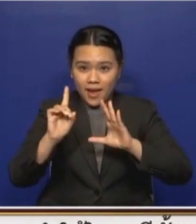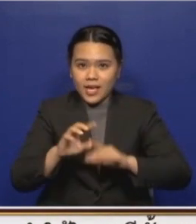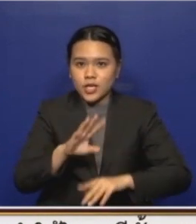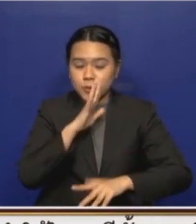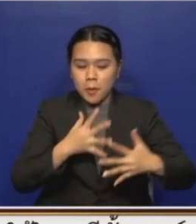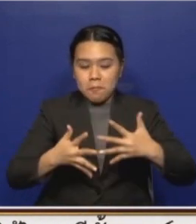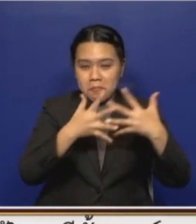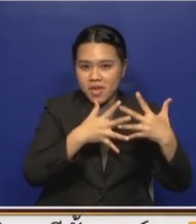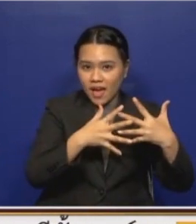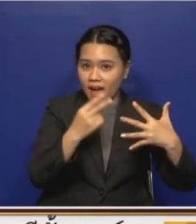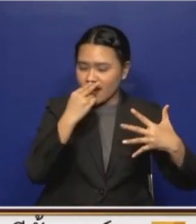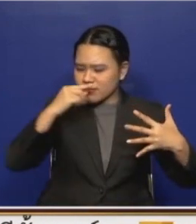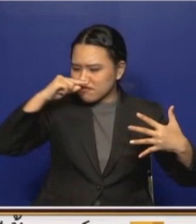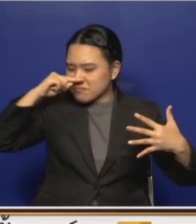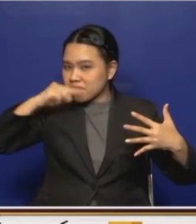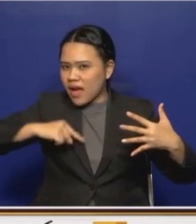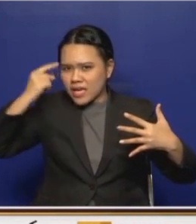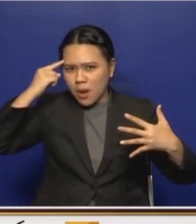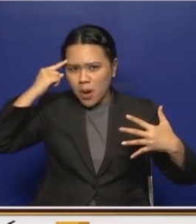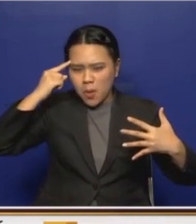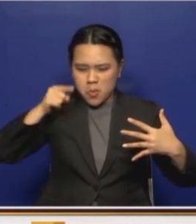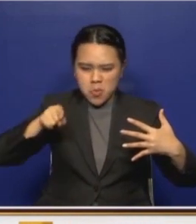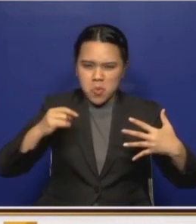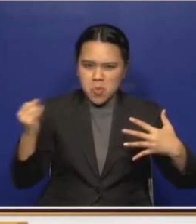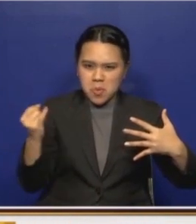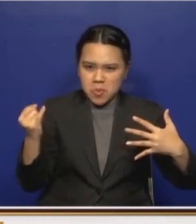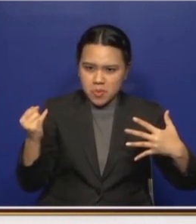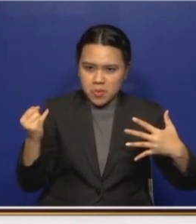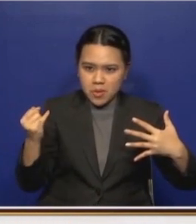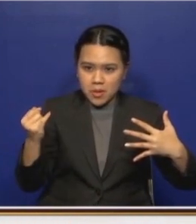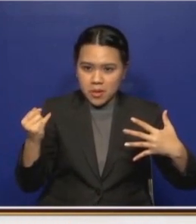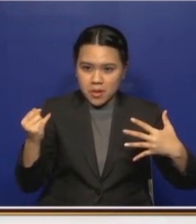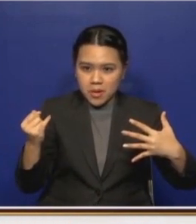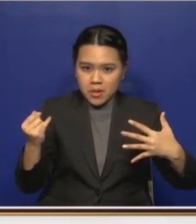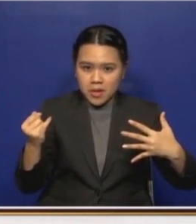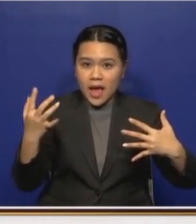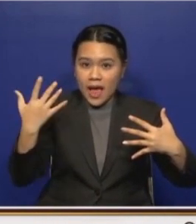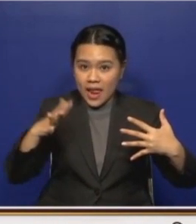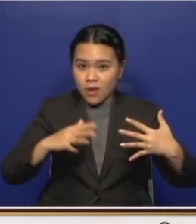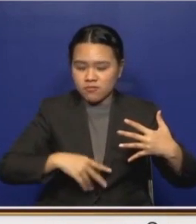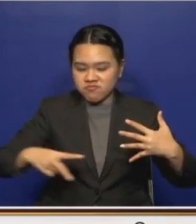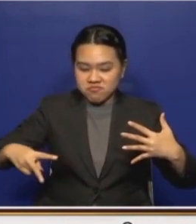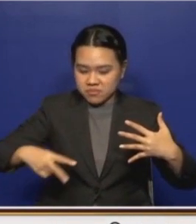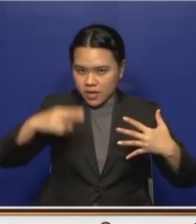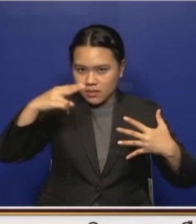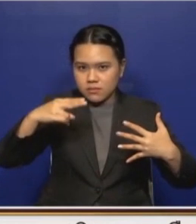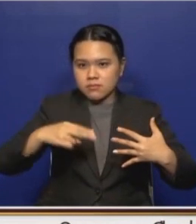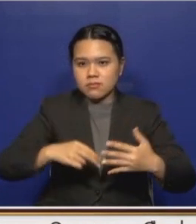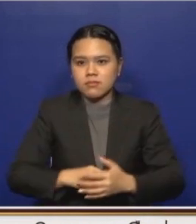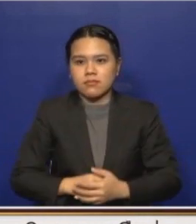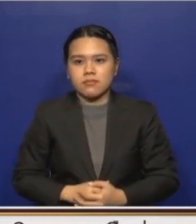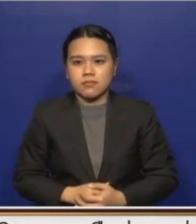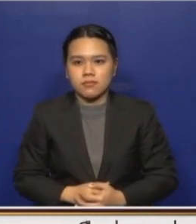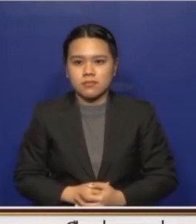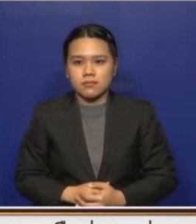คุณเลือกฝั่งโน้นใช่ไหมผมตัดคุณอีกแต่ตรงนี้ผมต้องอธิบายก่อนการเสียค่า GSP เ